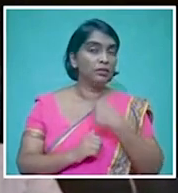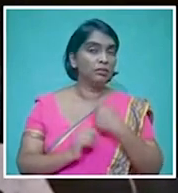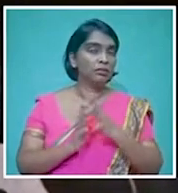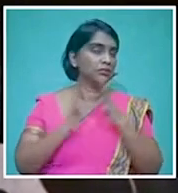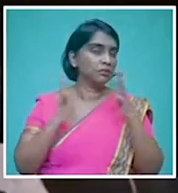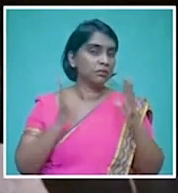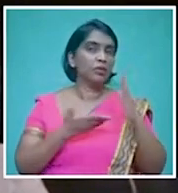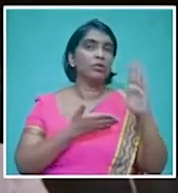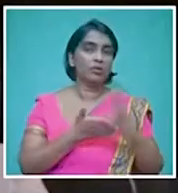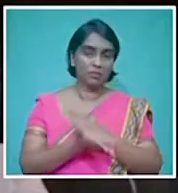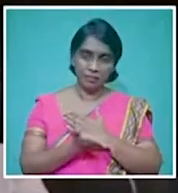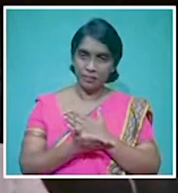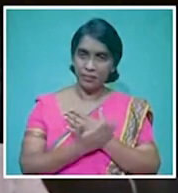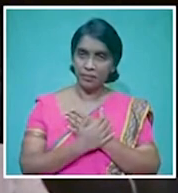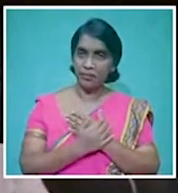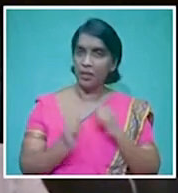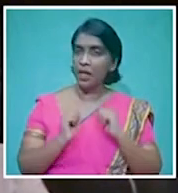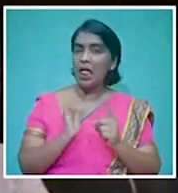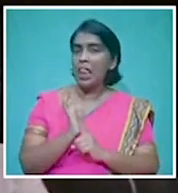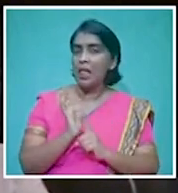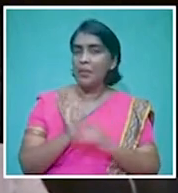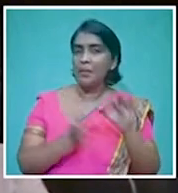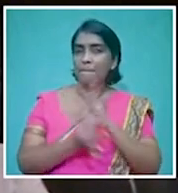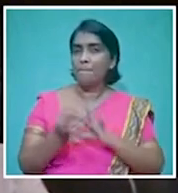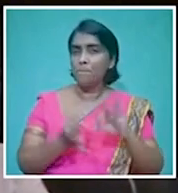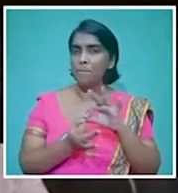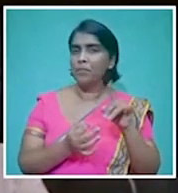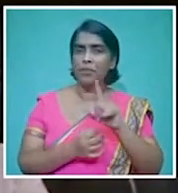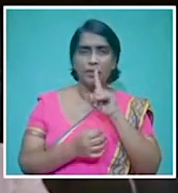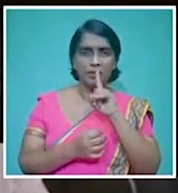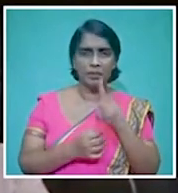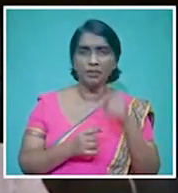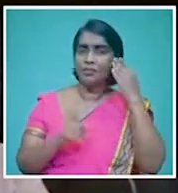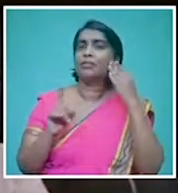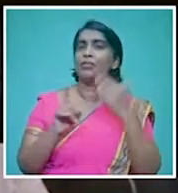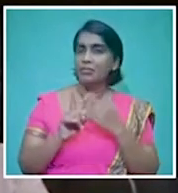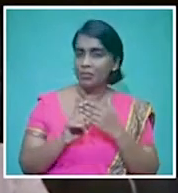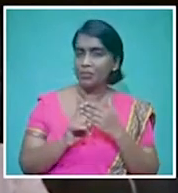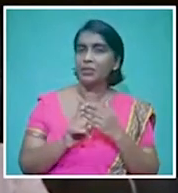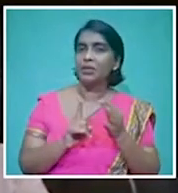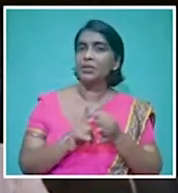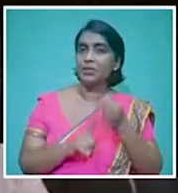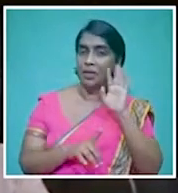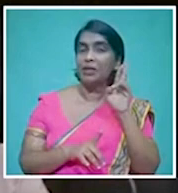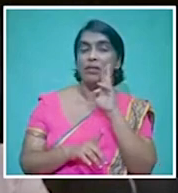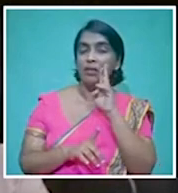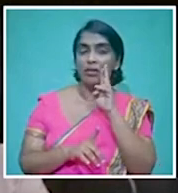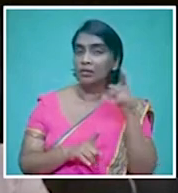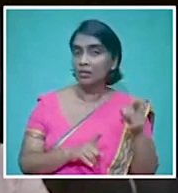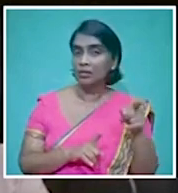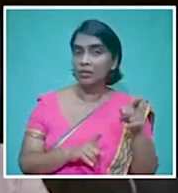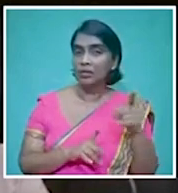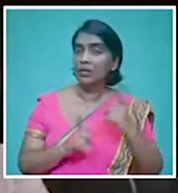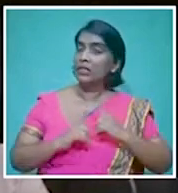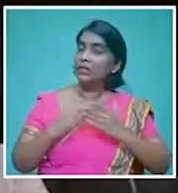විශාල උදව්වක් කරනවා. මොකද ලිබරල් ප්‍රජාතන්ත්‍රවාදය කියන එක වෙනුවෙන්නේ ජනාධිපති රනිල් වික්‍රමසිංහ